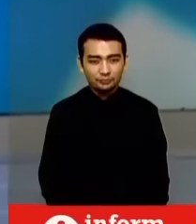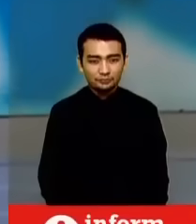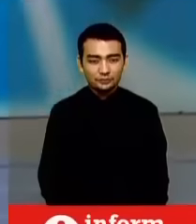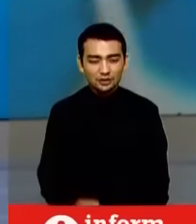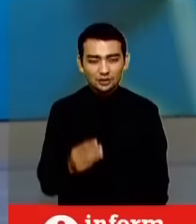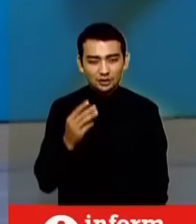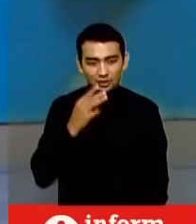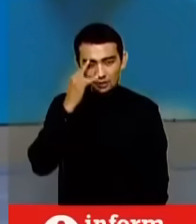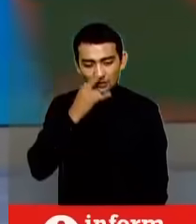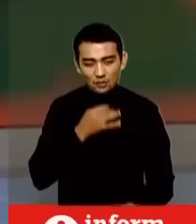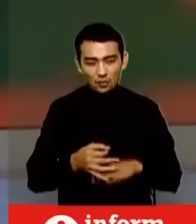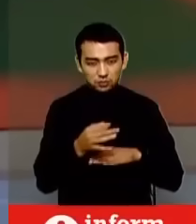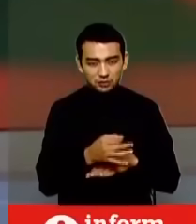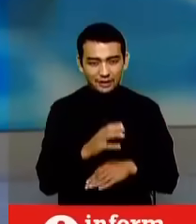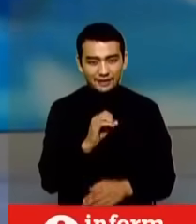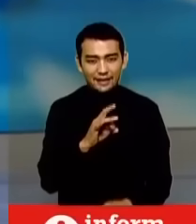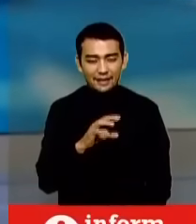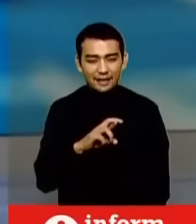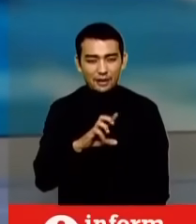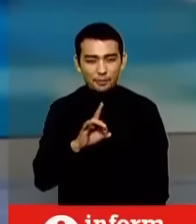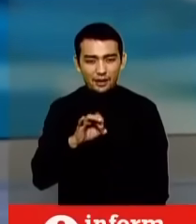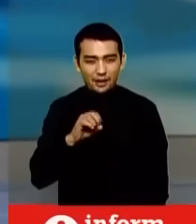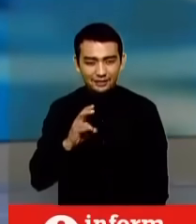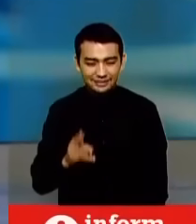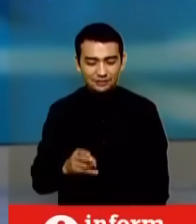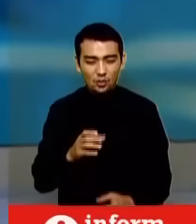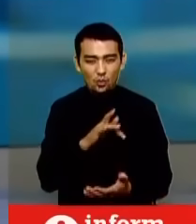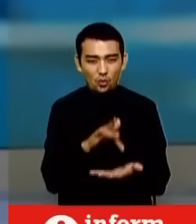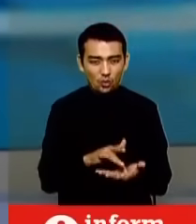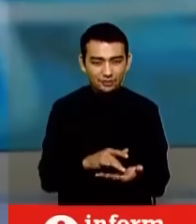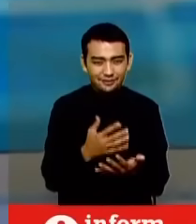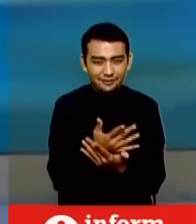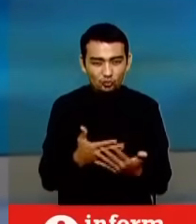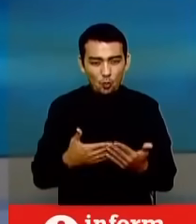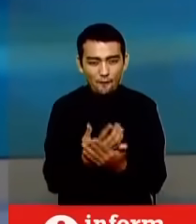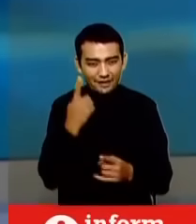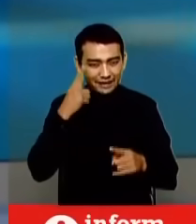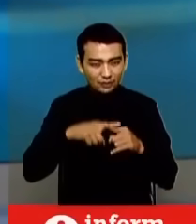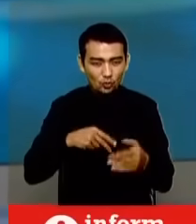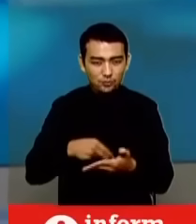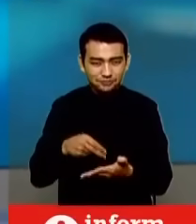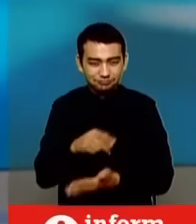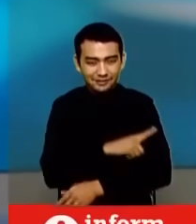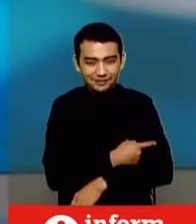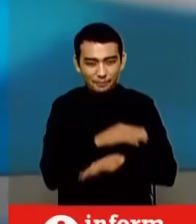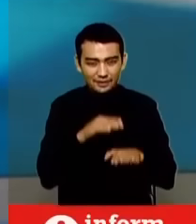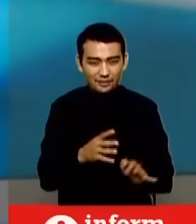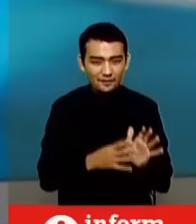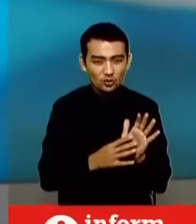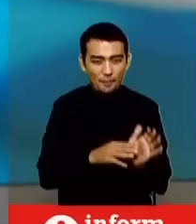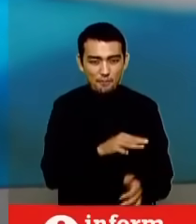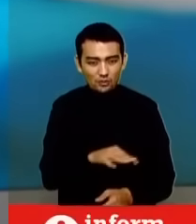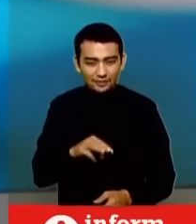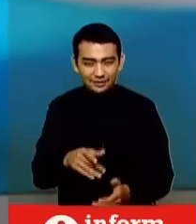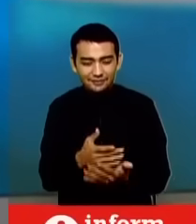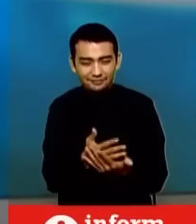Шығыс Қазақстан облысындағы Серебрянск қаласының ауруханасы заманауи құрал жабдықтармен толықты. Емдеу мекемесіне 90 миллион теңгенің құрал